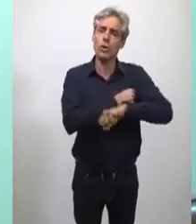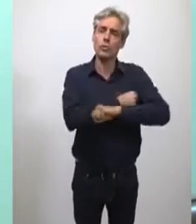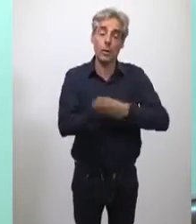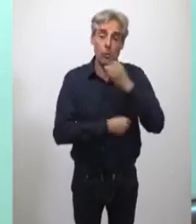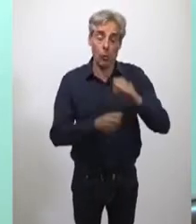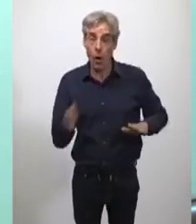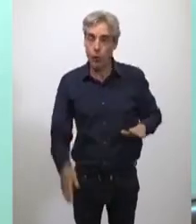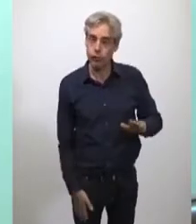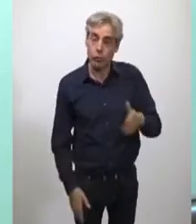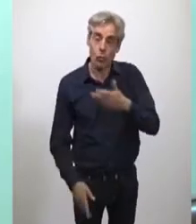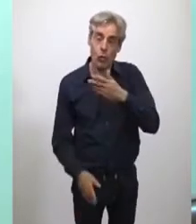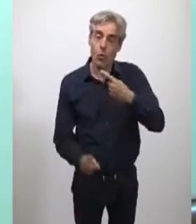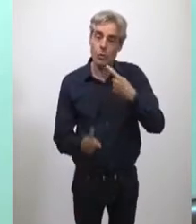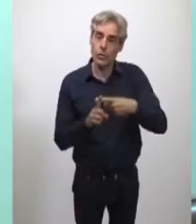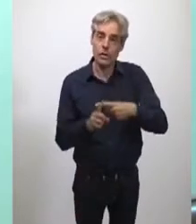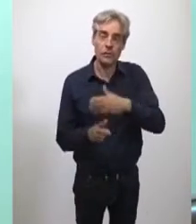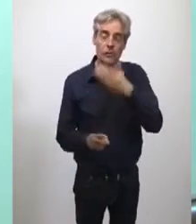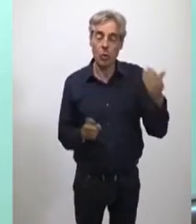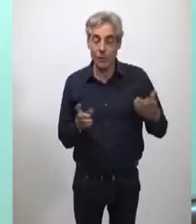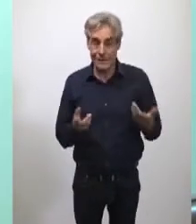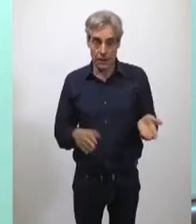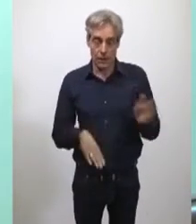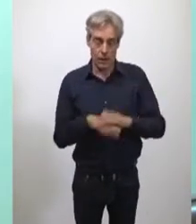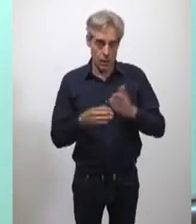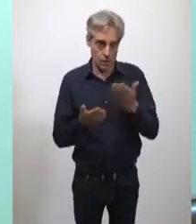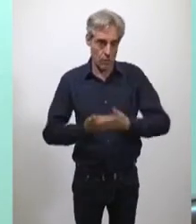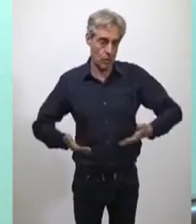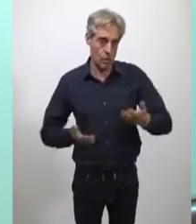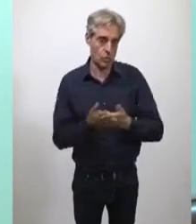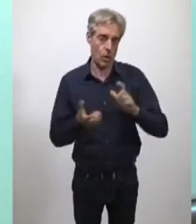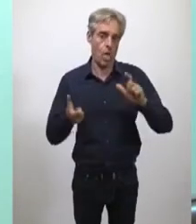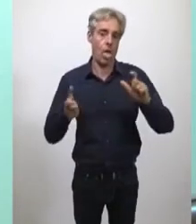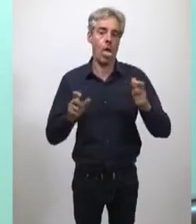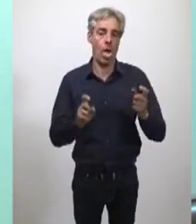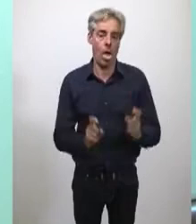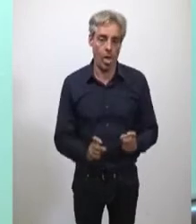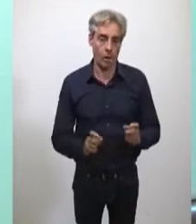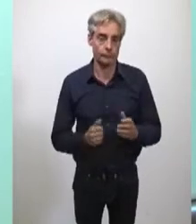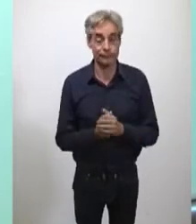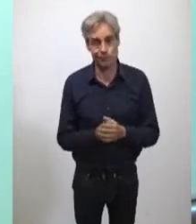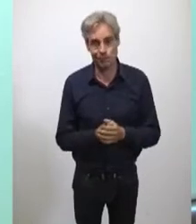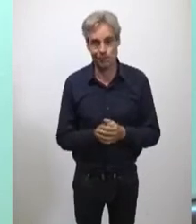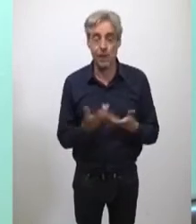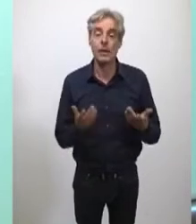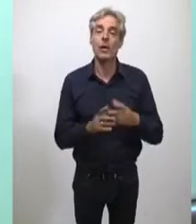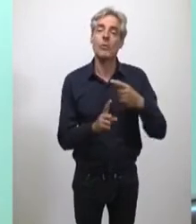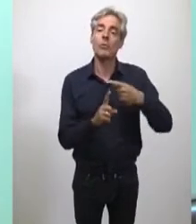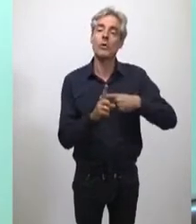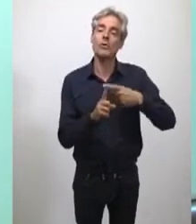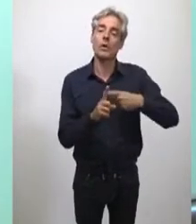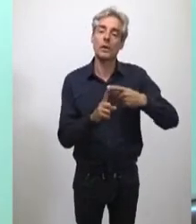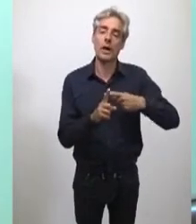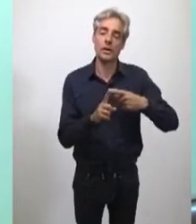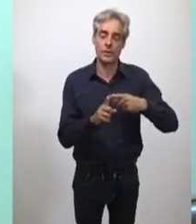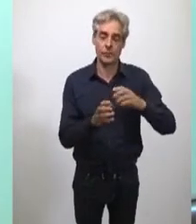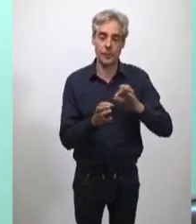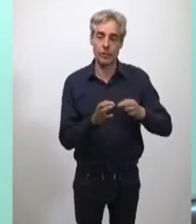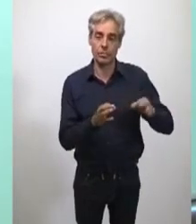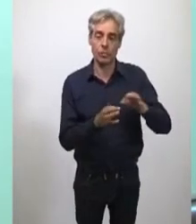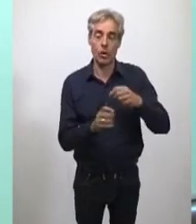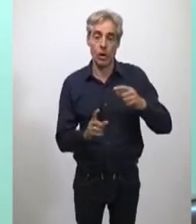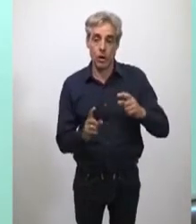nous avons connues, qui étaient des semaines d'amélioration des indicateurs. Le taux d'incidence remonte à